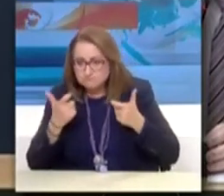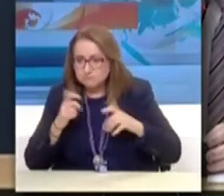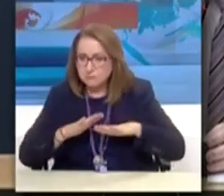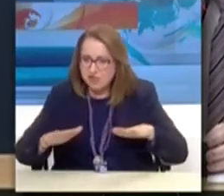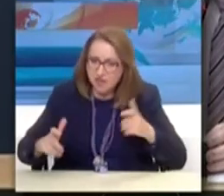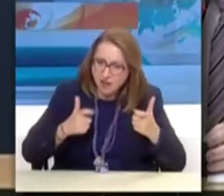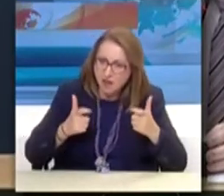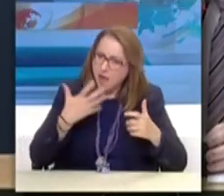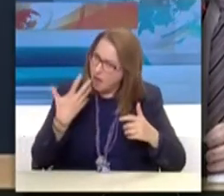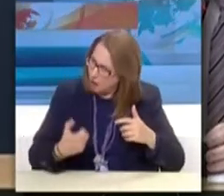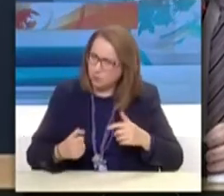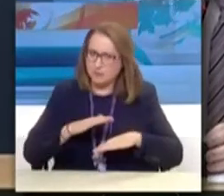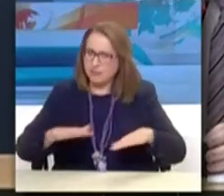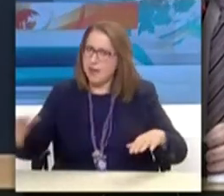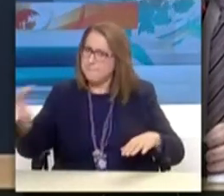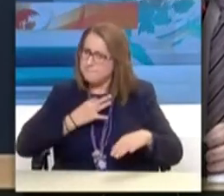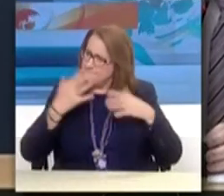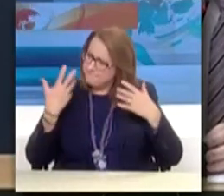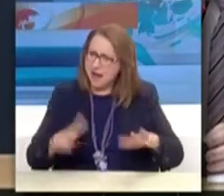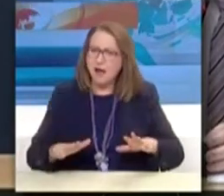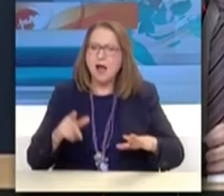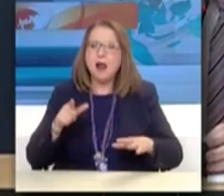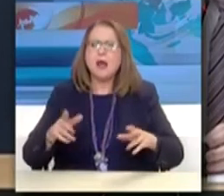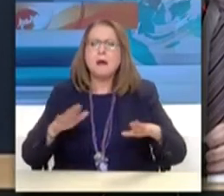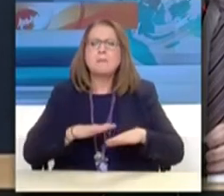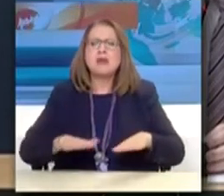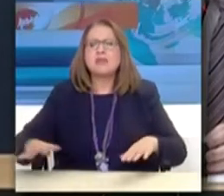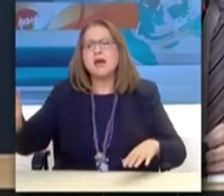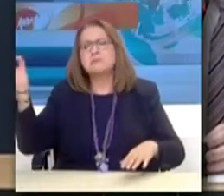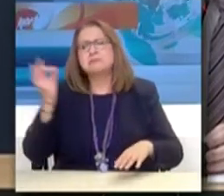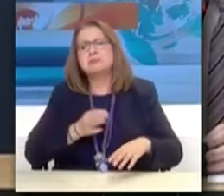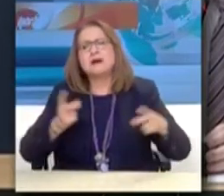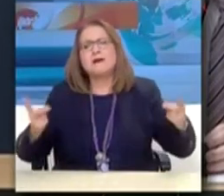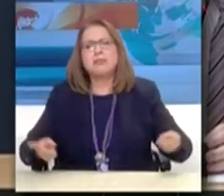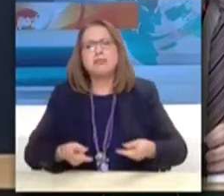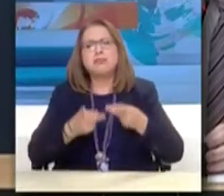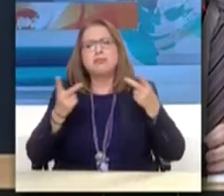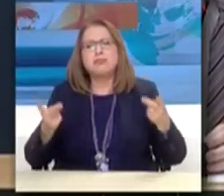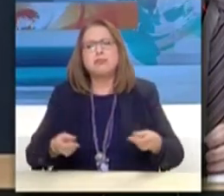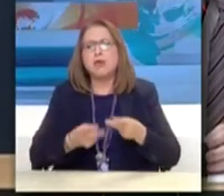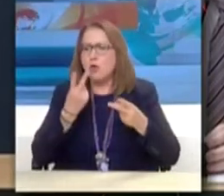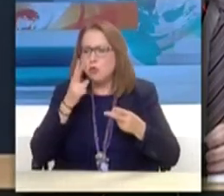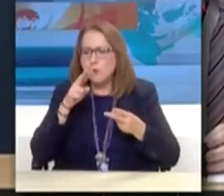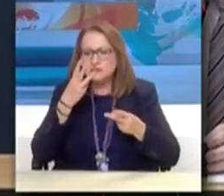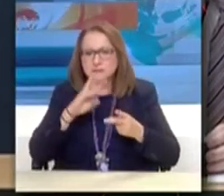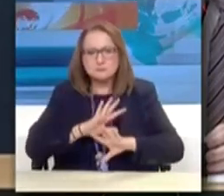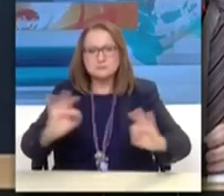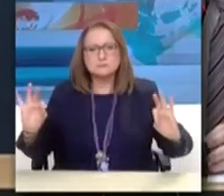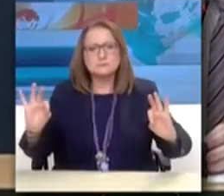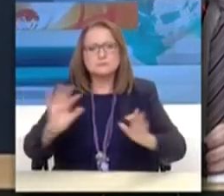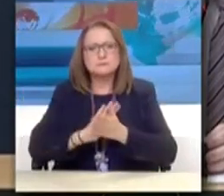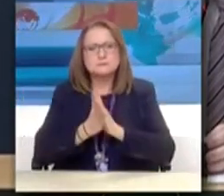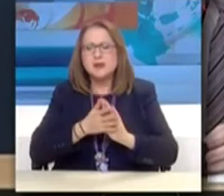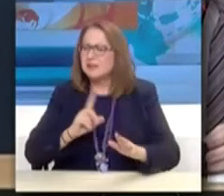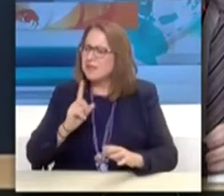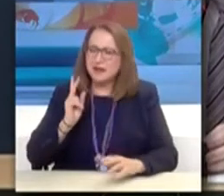και έχουν νοσηλέψει και παιδιά. Και θα πω ότι τα παιδιά πάνε καλά κατά κανόνα σύμφωνα με τα διεθνή δεδομένα. Δεν κινδυνεύουν τα παιδιά περισσότερο από τους